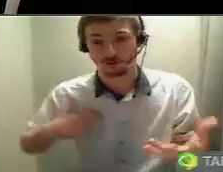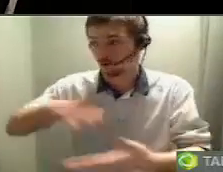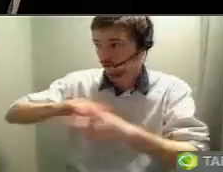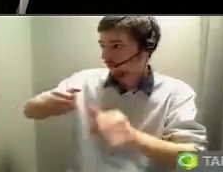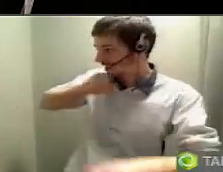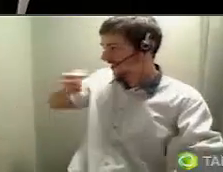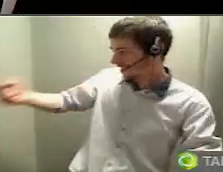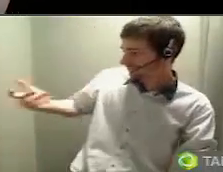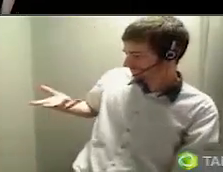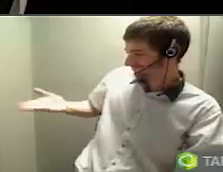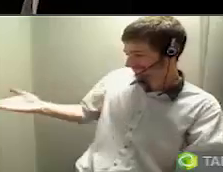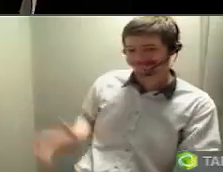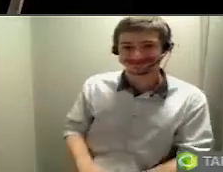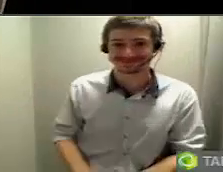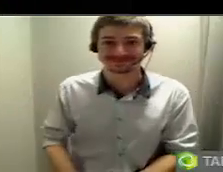on m'a dit